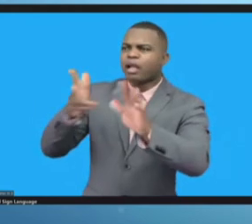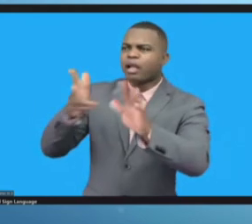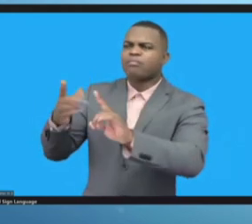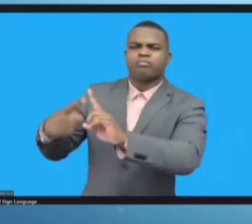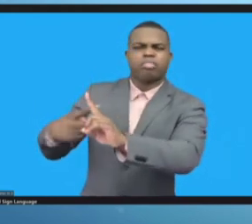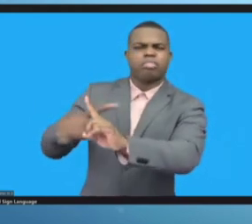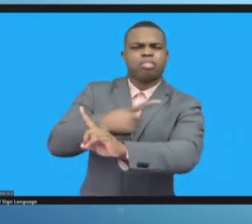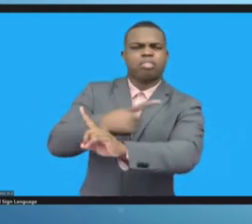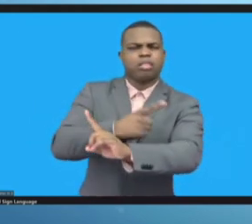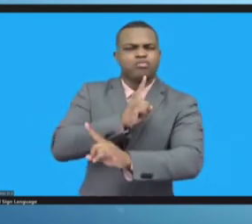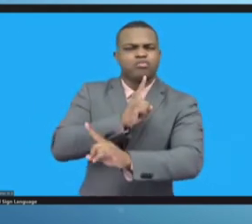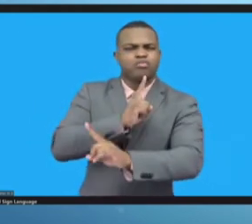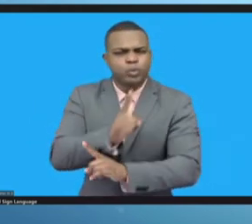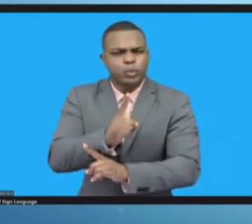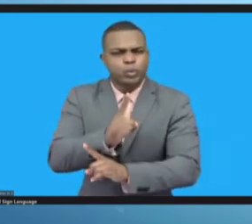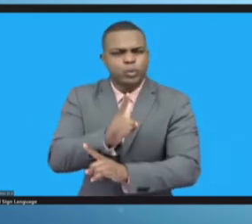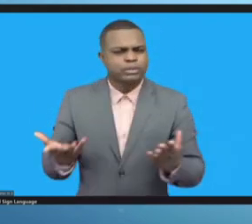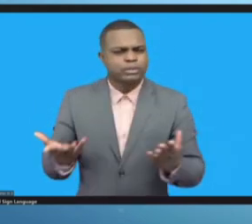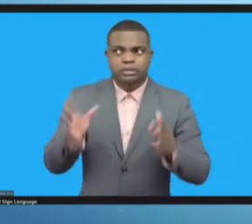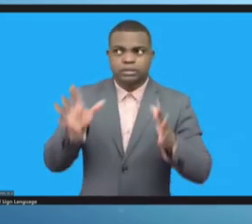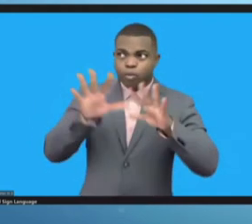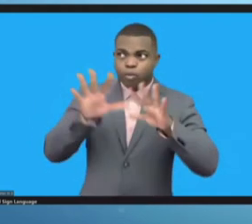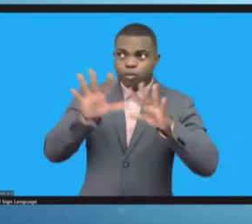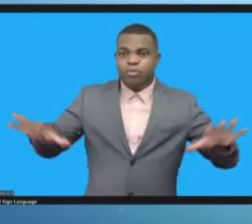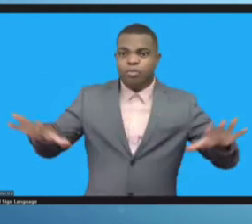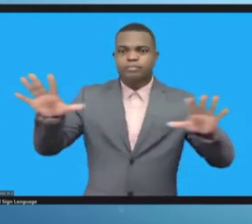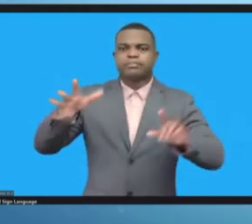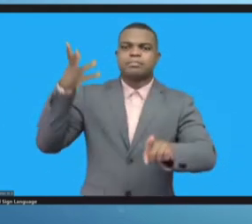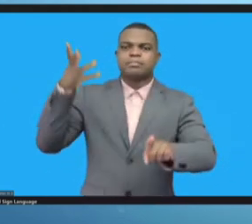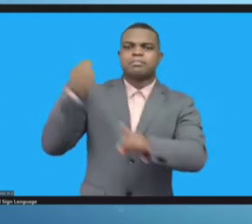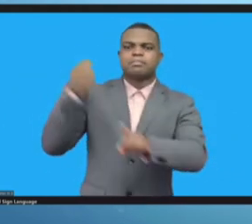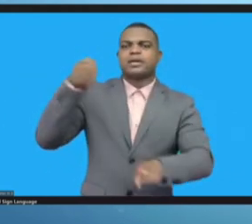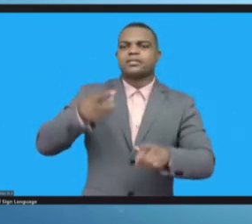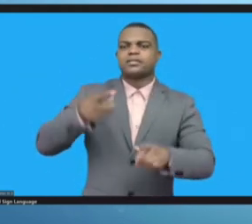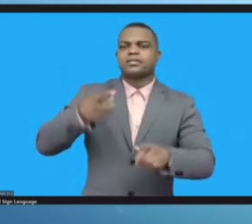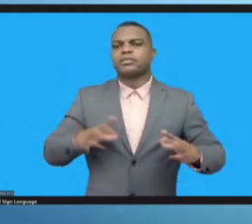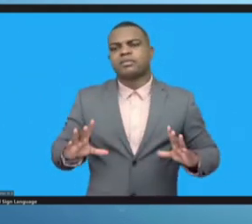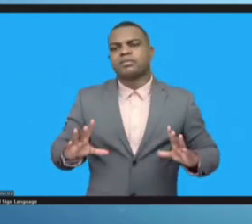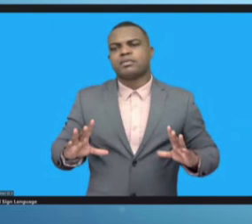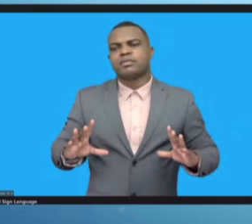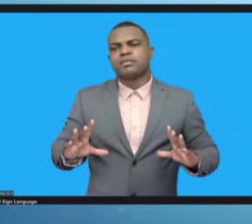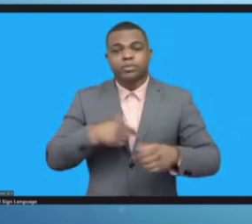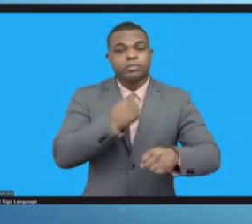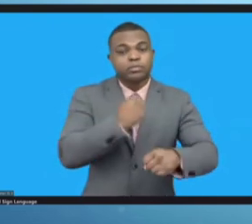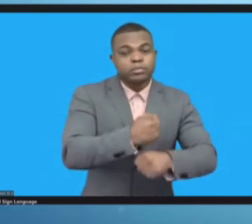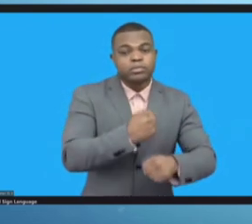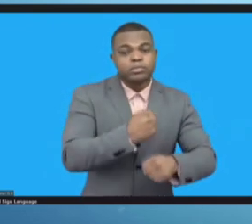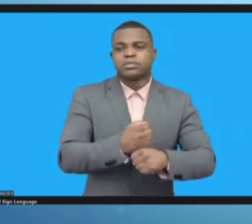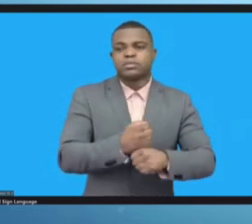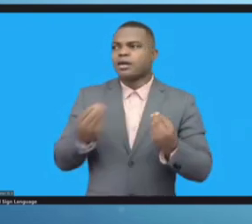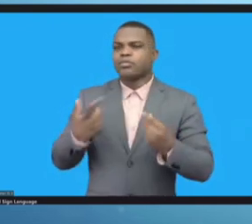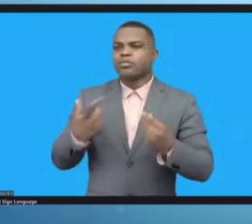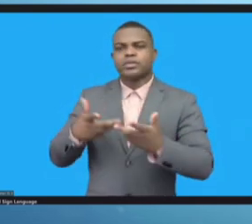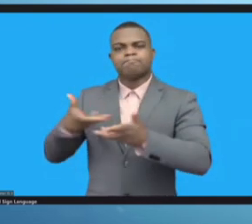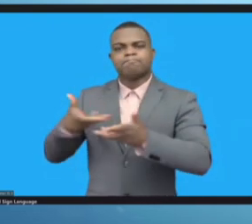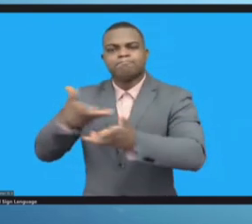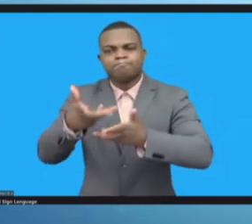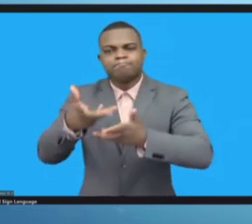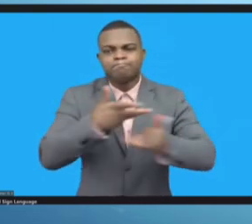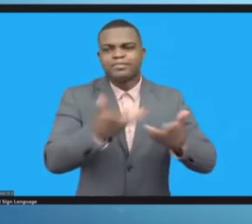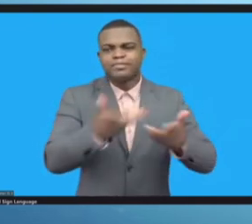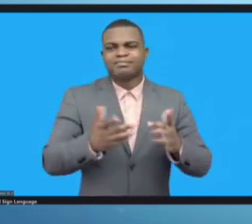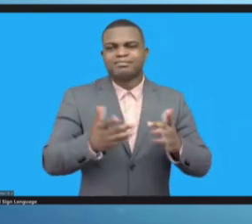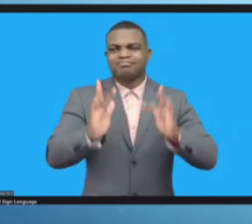nous. Les attaques cyber, les fraudes de données ou